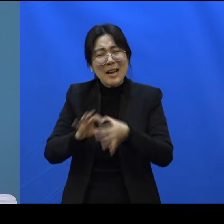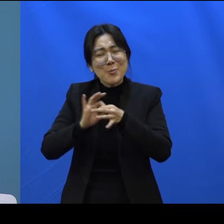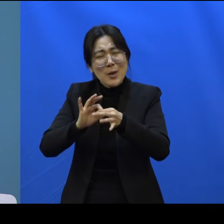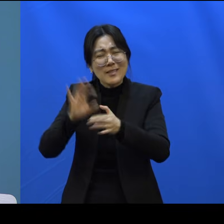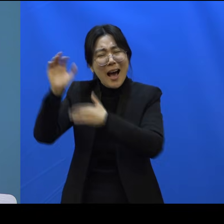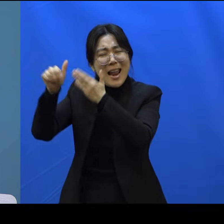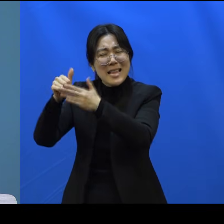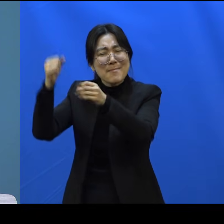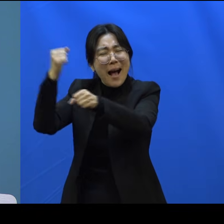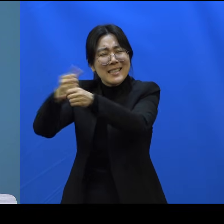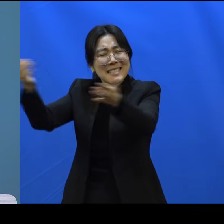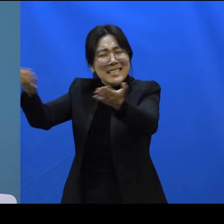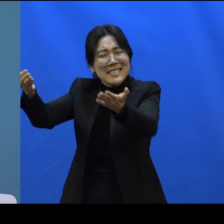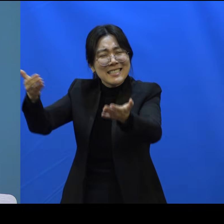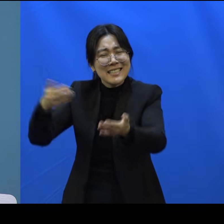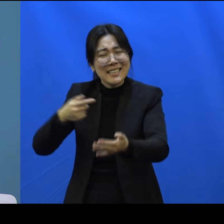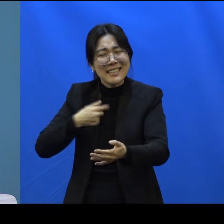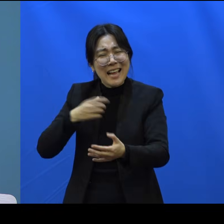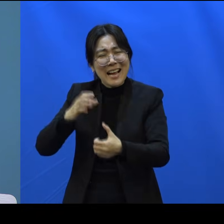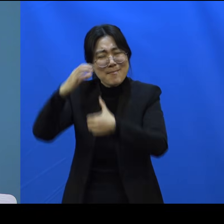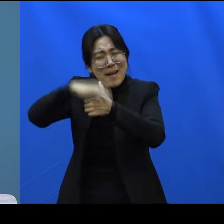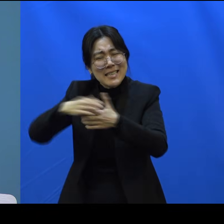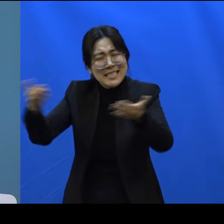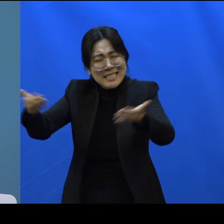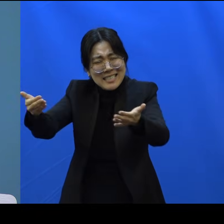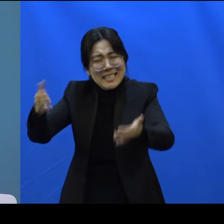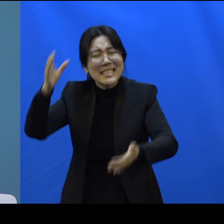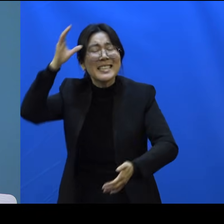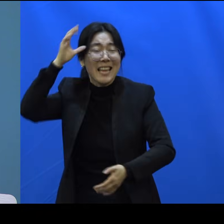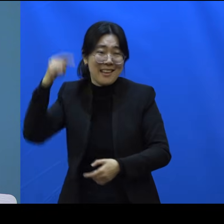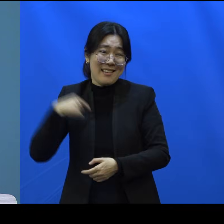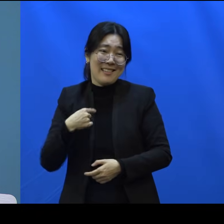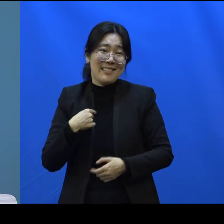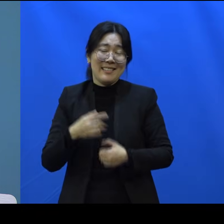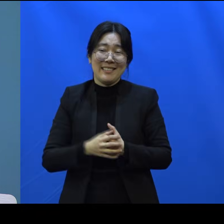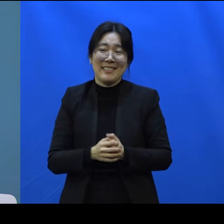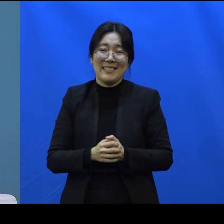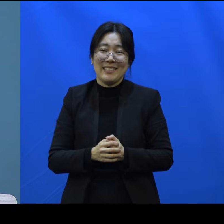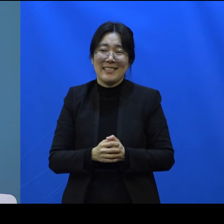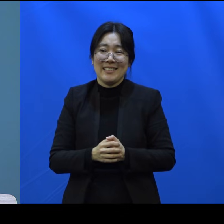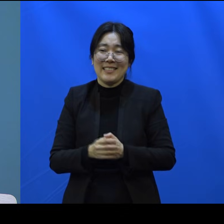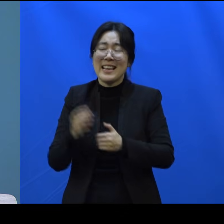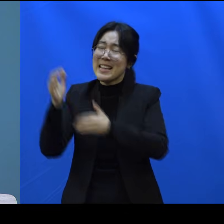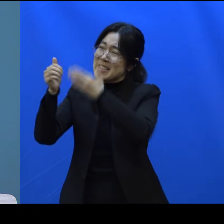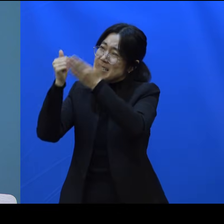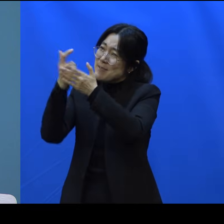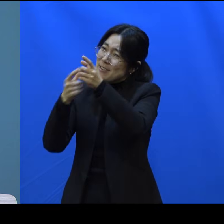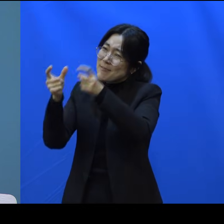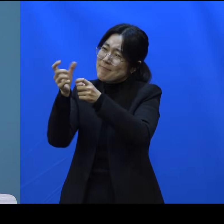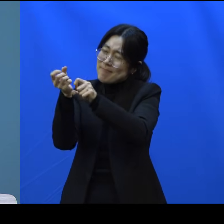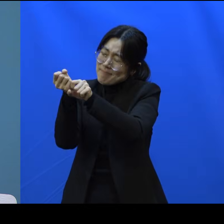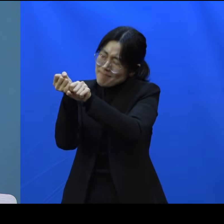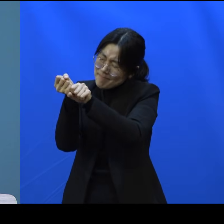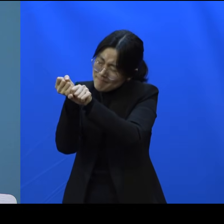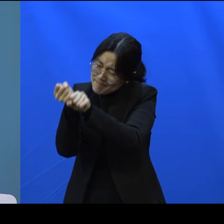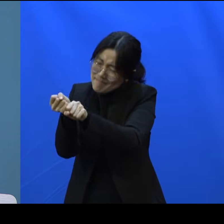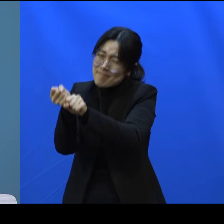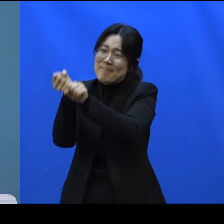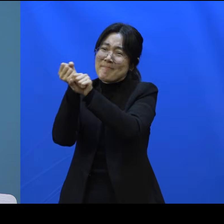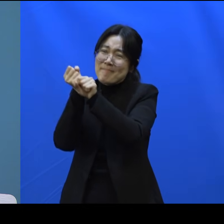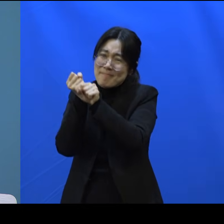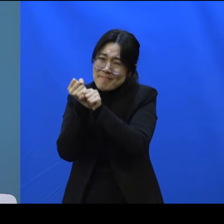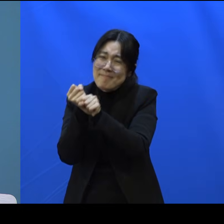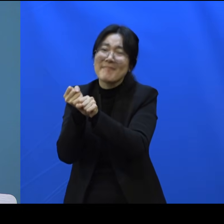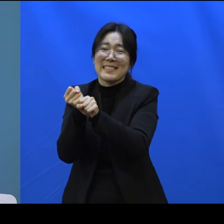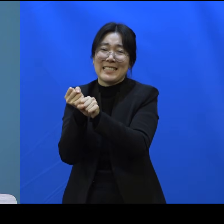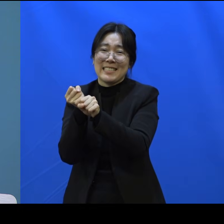이제 더 이상 강해지려고 하지 않고 그는 끊임없이 주님을 더 의지하려고 하는, 철저히 주님을